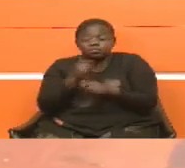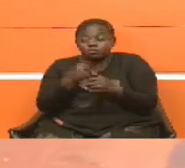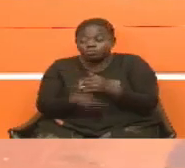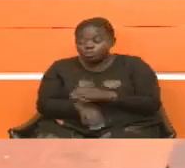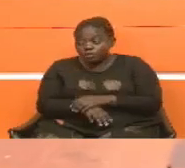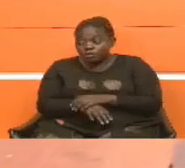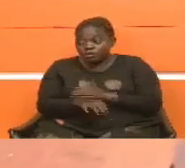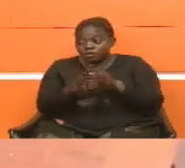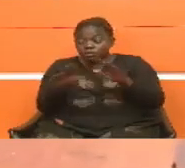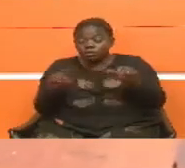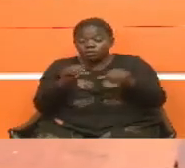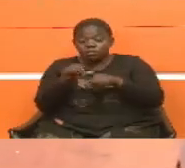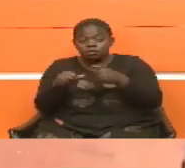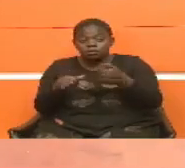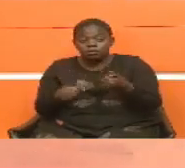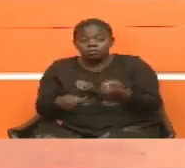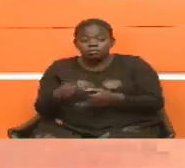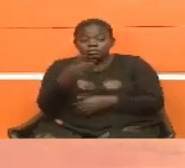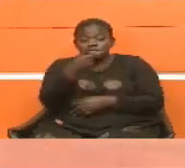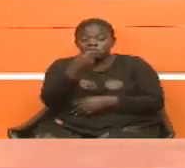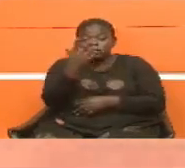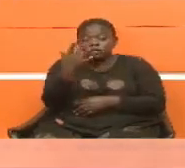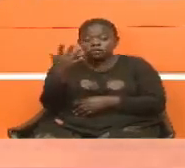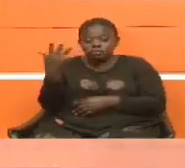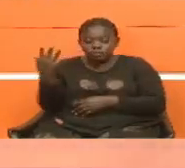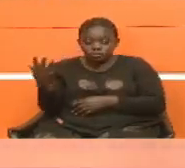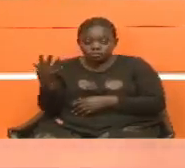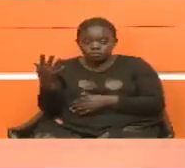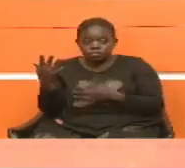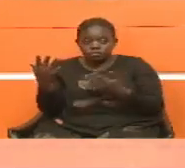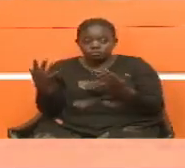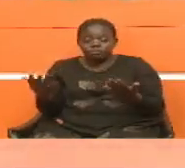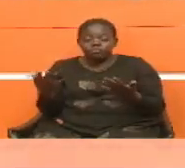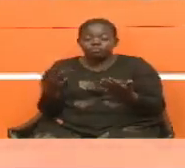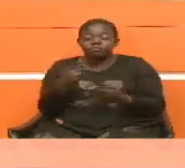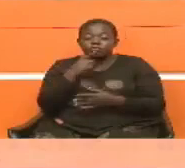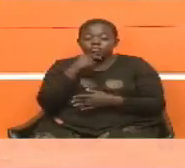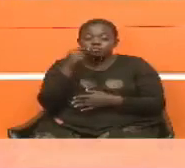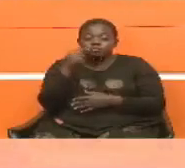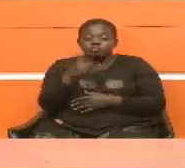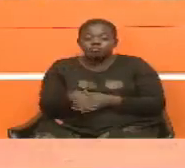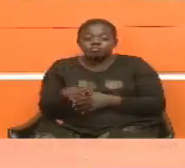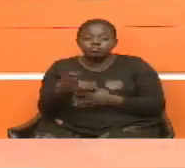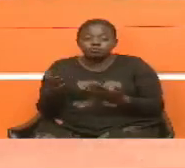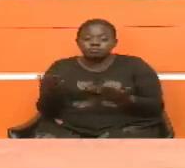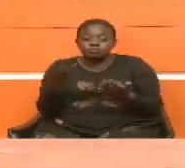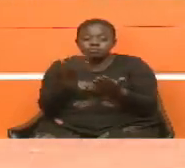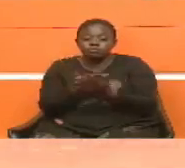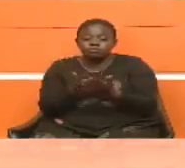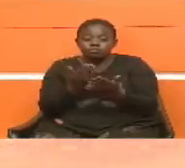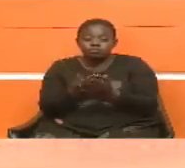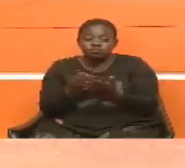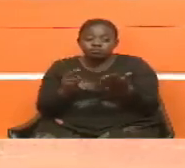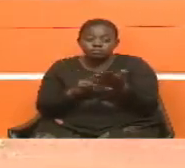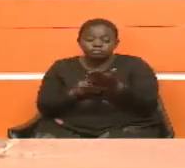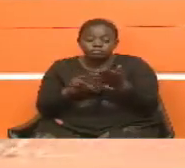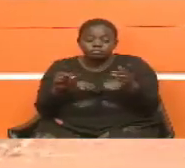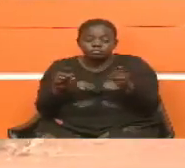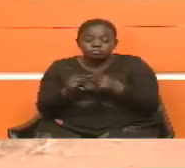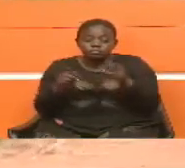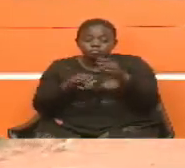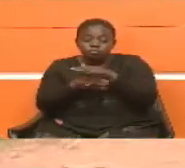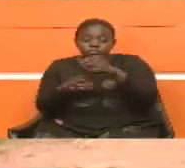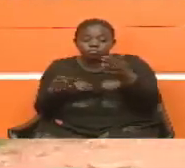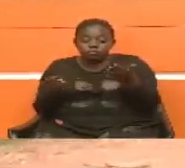ettaka lino liwezaako obunene bwa yiika 255 nga Ssekyanzi agamba nti yalisaba dda okulikozesa kyokka okusinziira